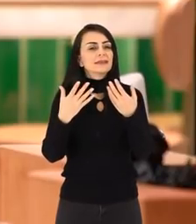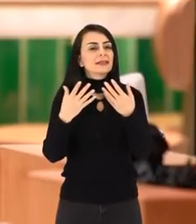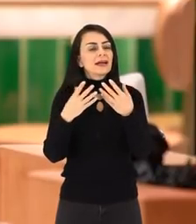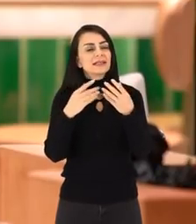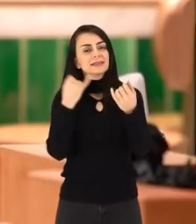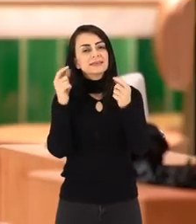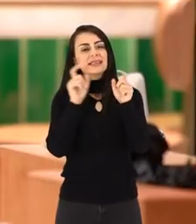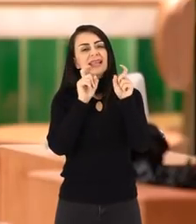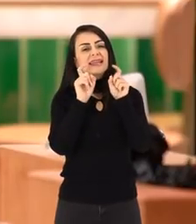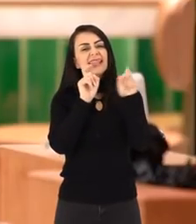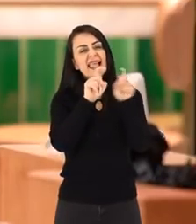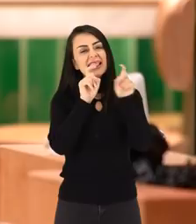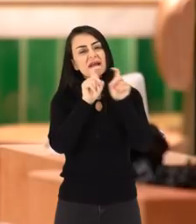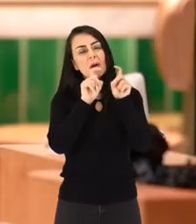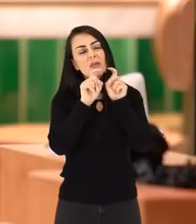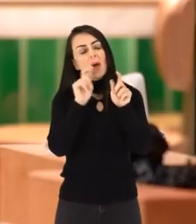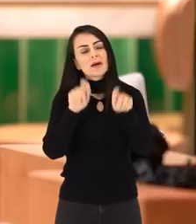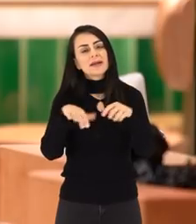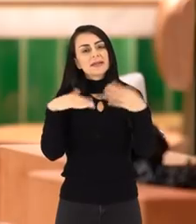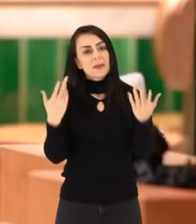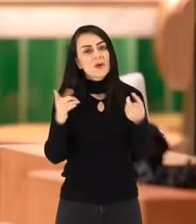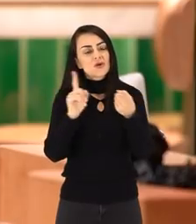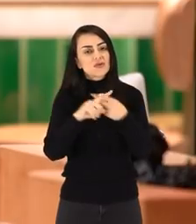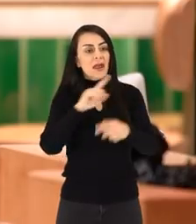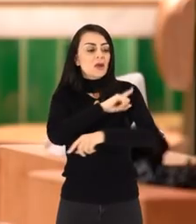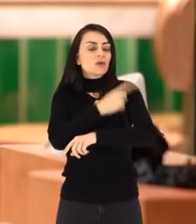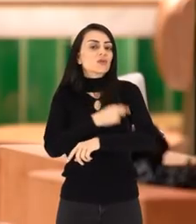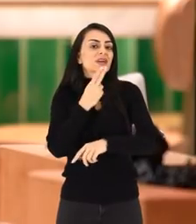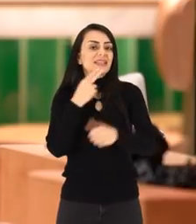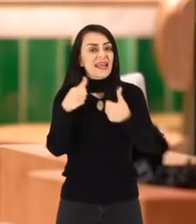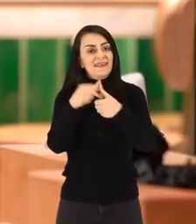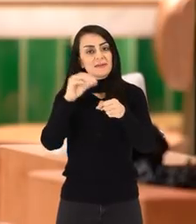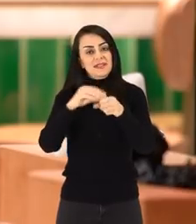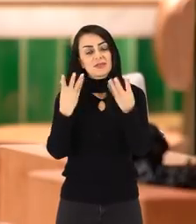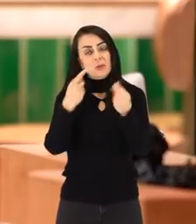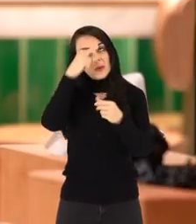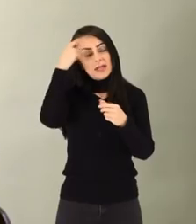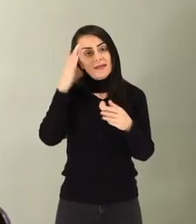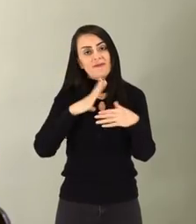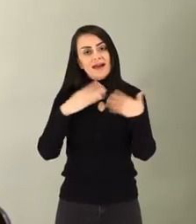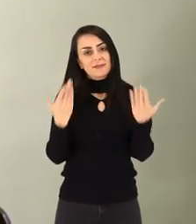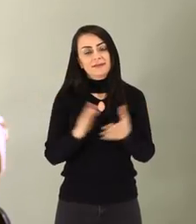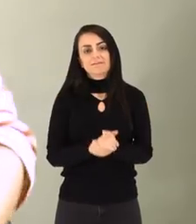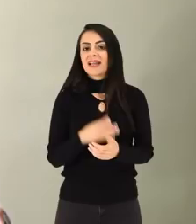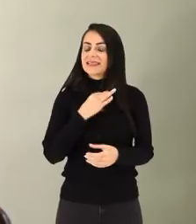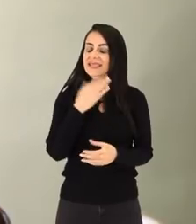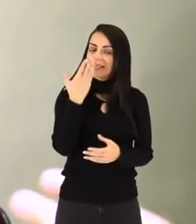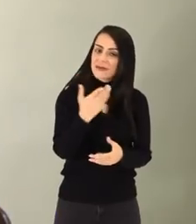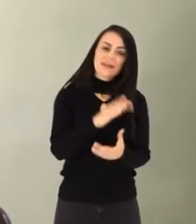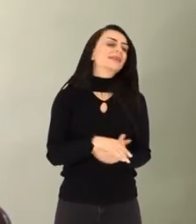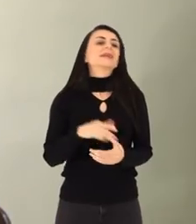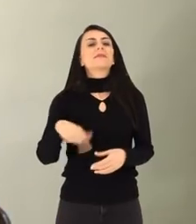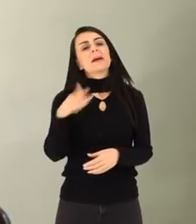ara gıybetinizi yapıyoruz arkanızdan. Yani o güçlü kadınlardan birer tanesi de bize denk geldiği için çok şanslıyız hakikaten. Yani. Teşekkür ederim